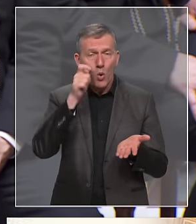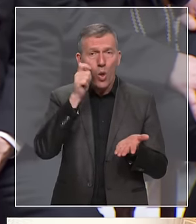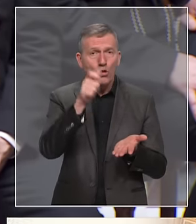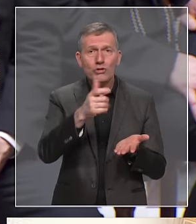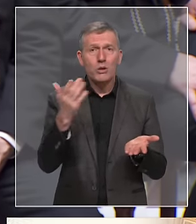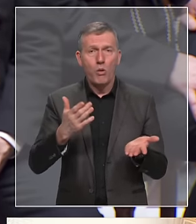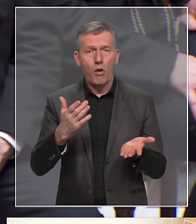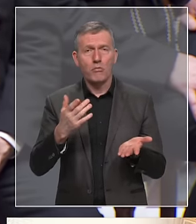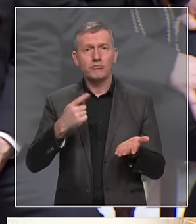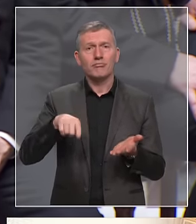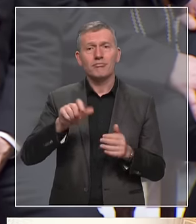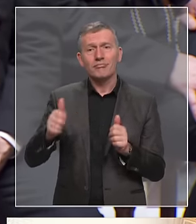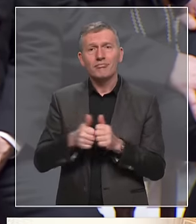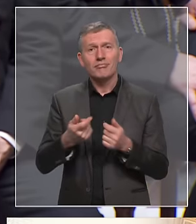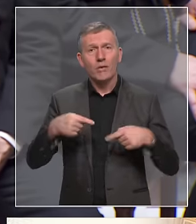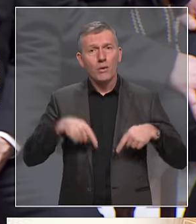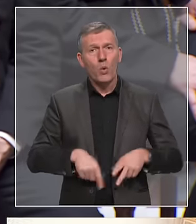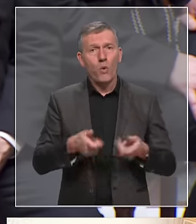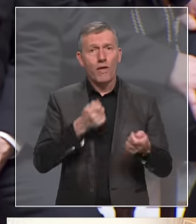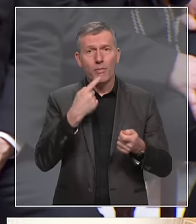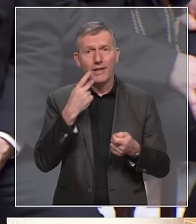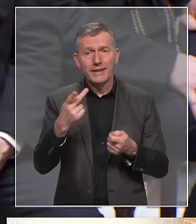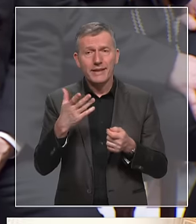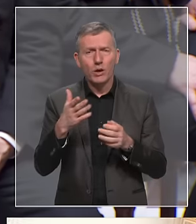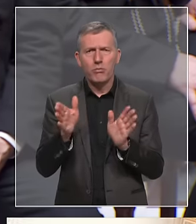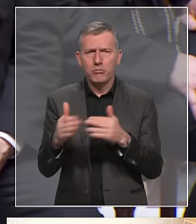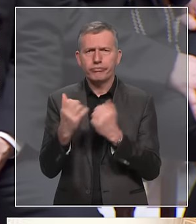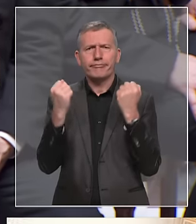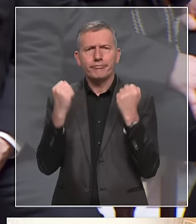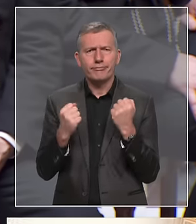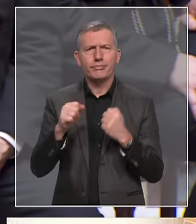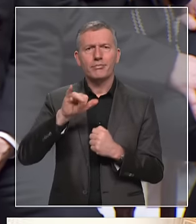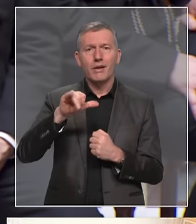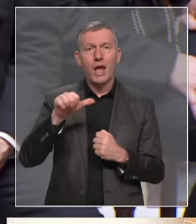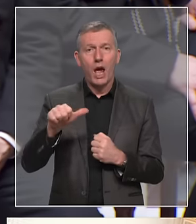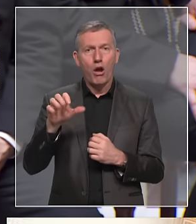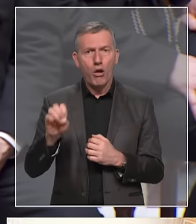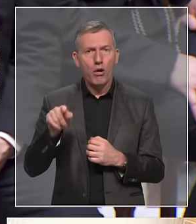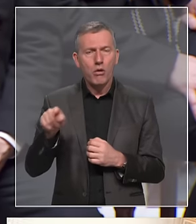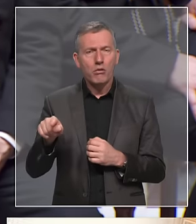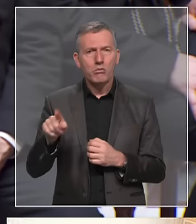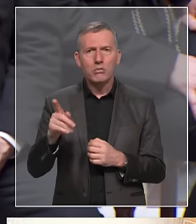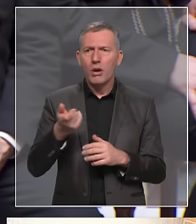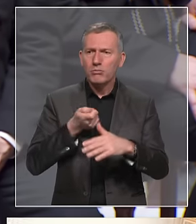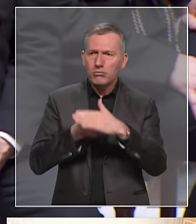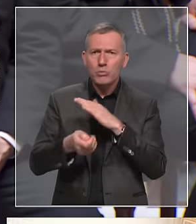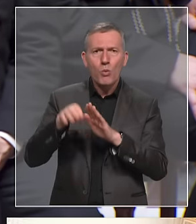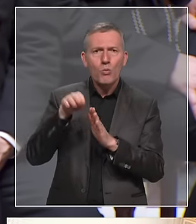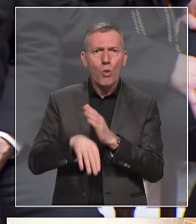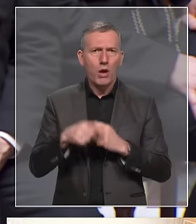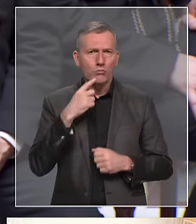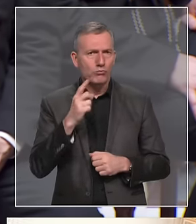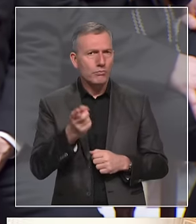par Catherine Vautrin, par le gouvernement, consolider le secteur de l'IAE. Est-ce que ça veut dire qu'on doit y mettre moins de budget? La réponse